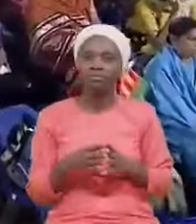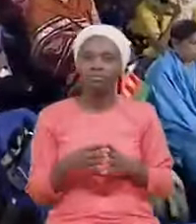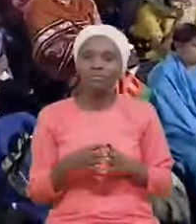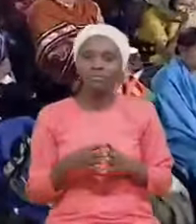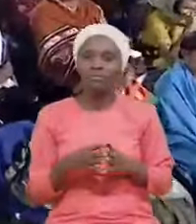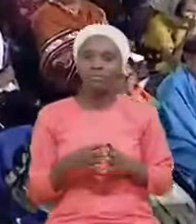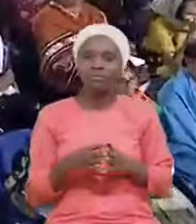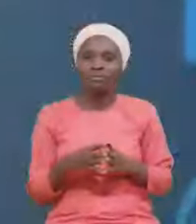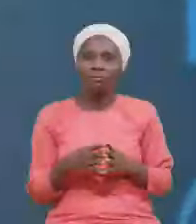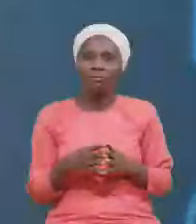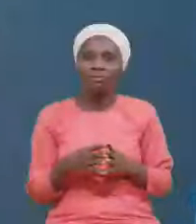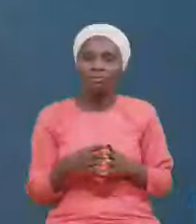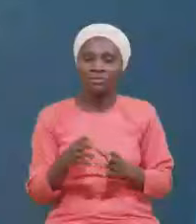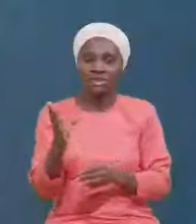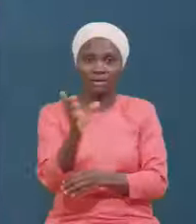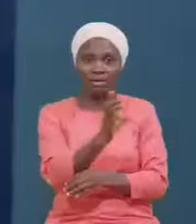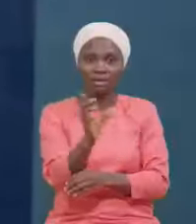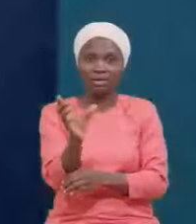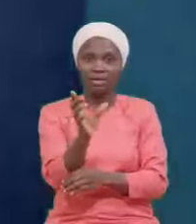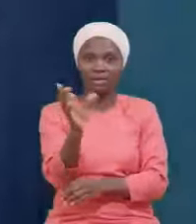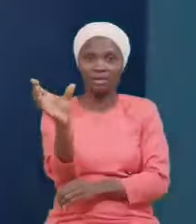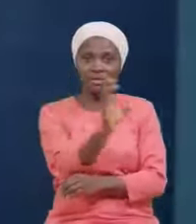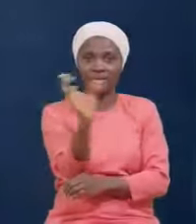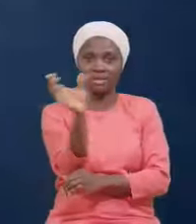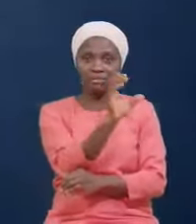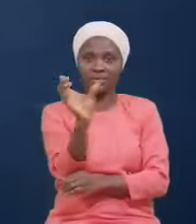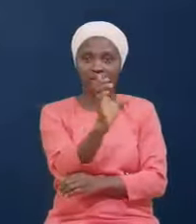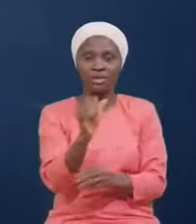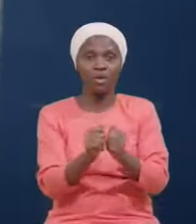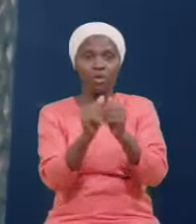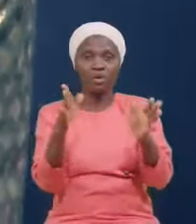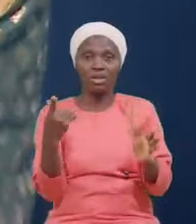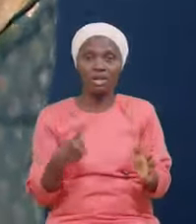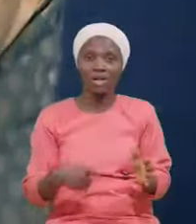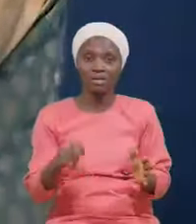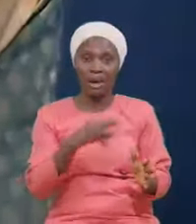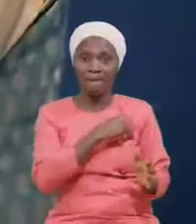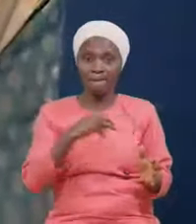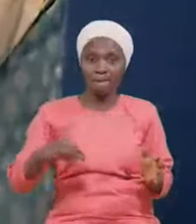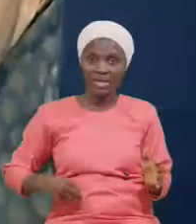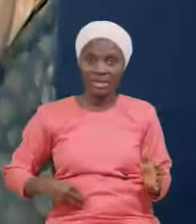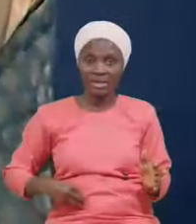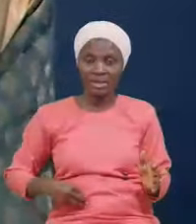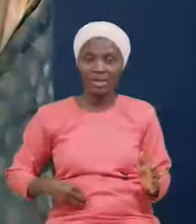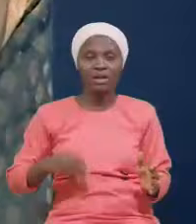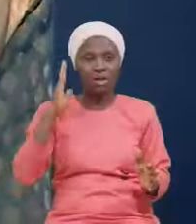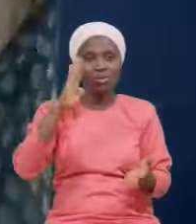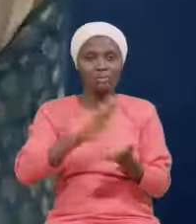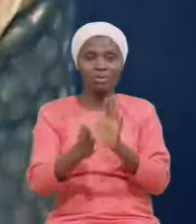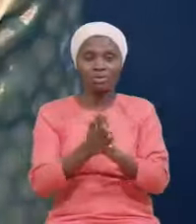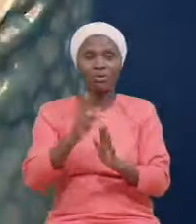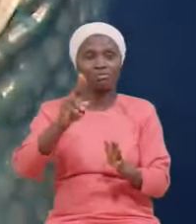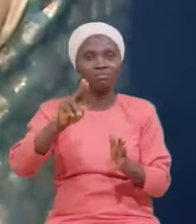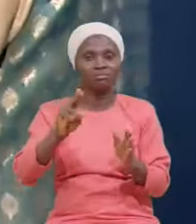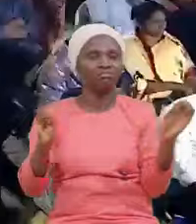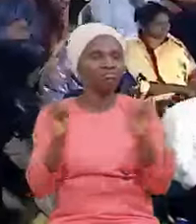రక్షకుడు. Christmas without the mediator, the Messiah, will amount to nothing.